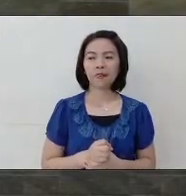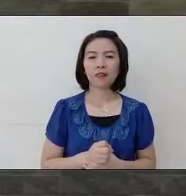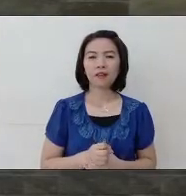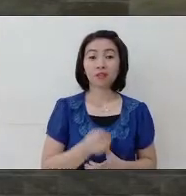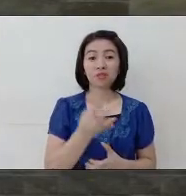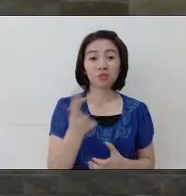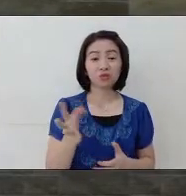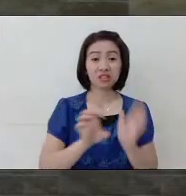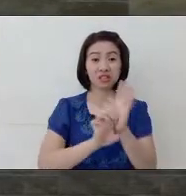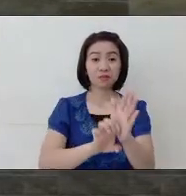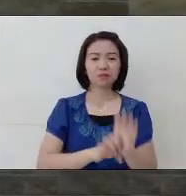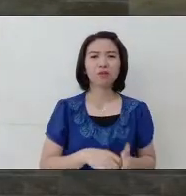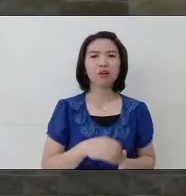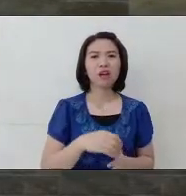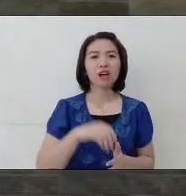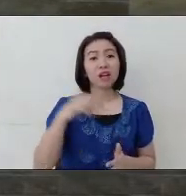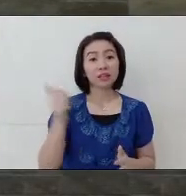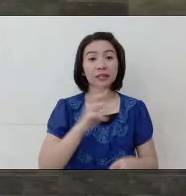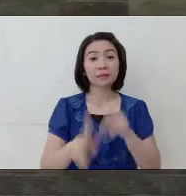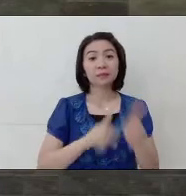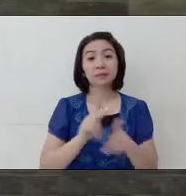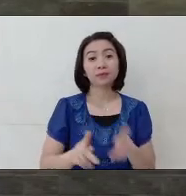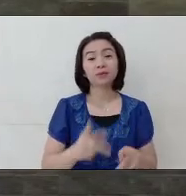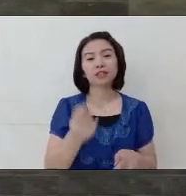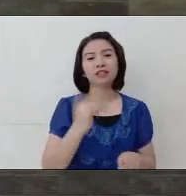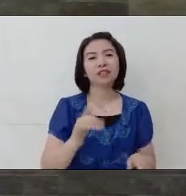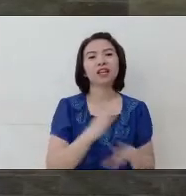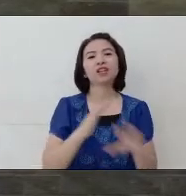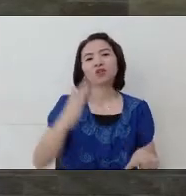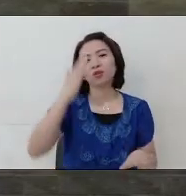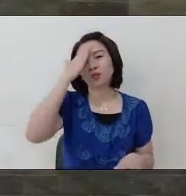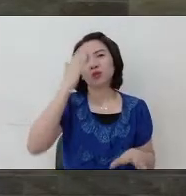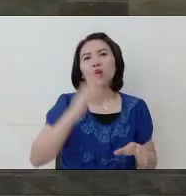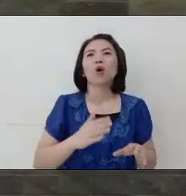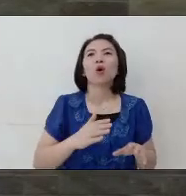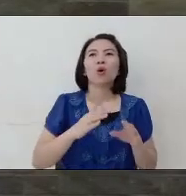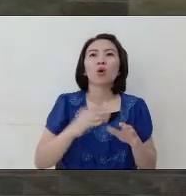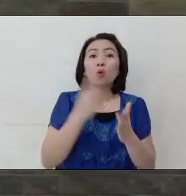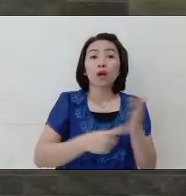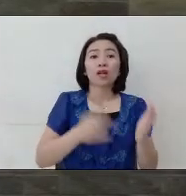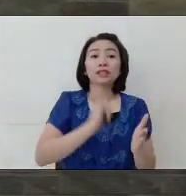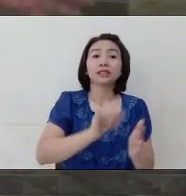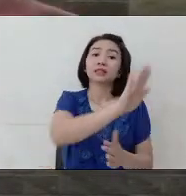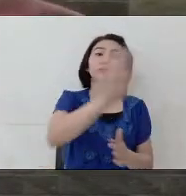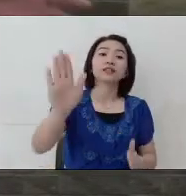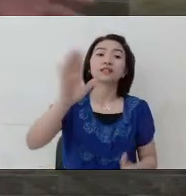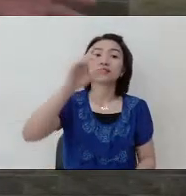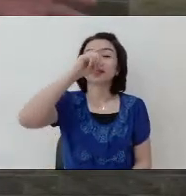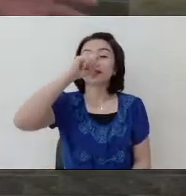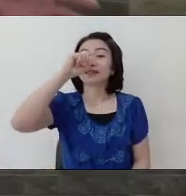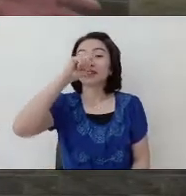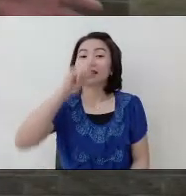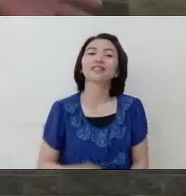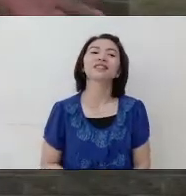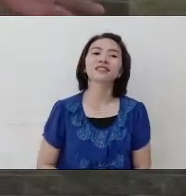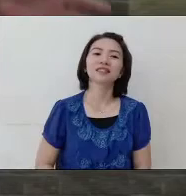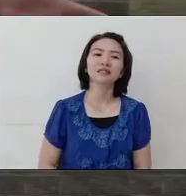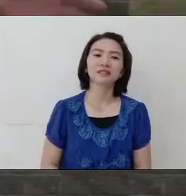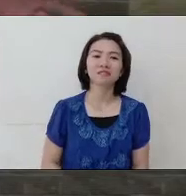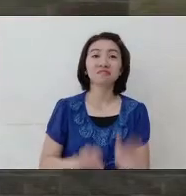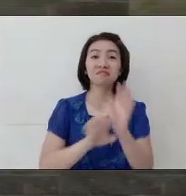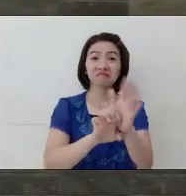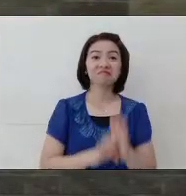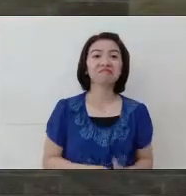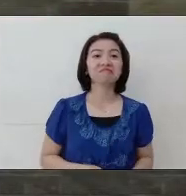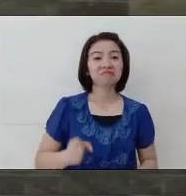hindi ka napapagkamalan. Yeah, I mean, you don't look your age. Yeah? Alimbawa si Mike kanina, si Mike